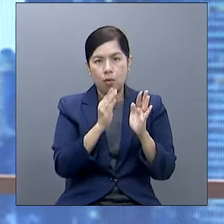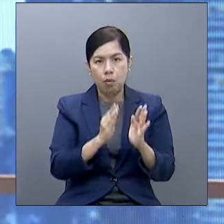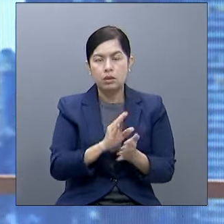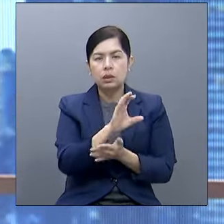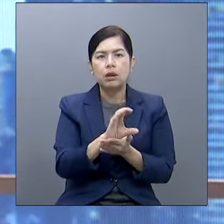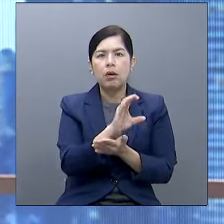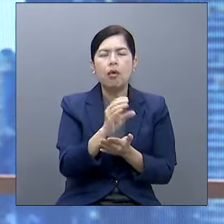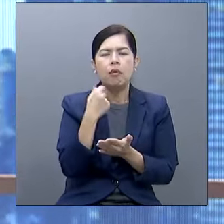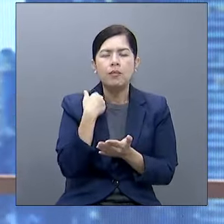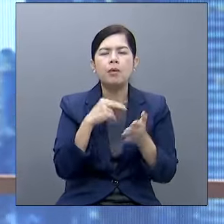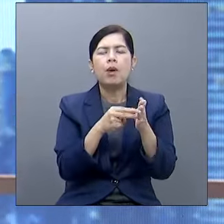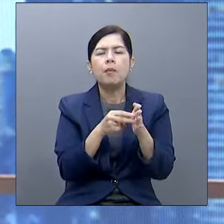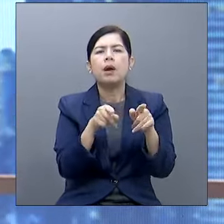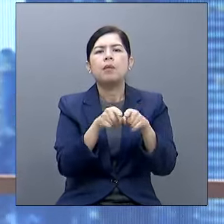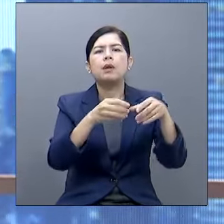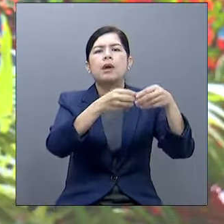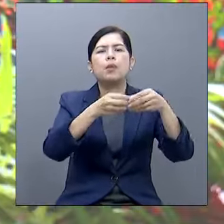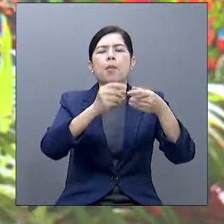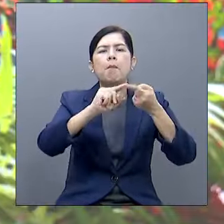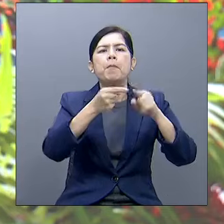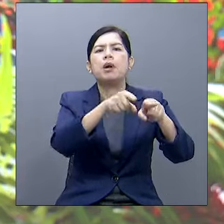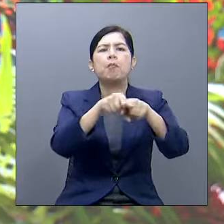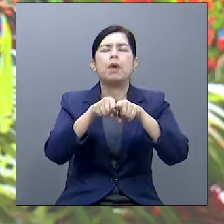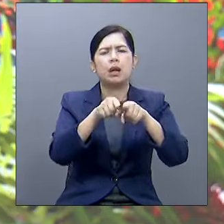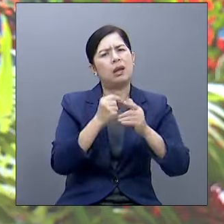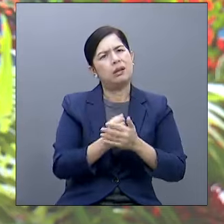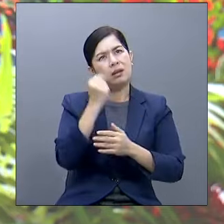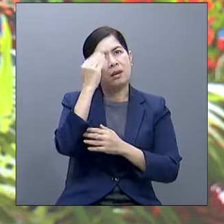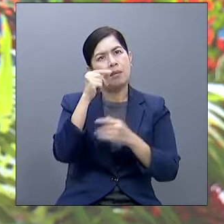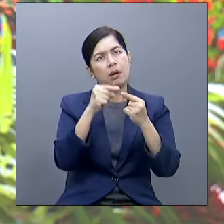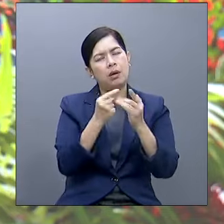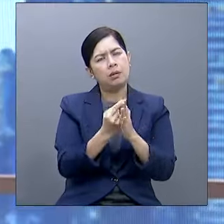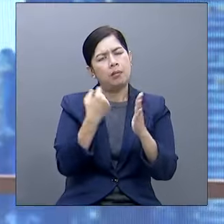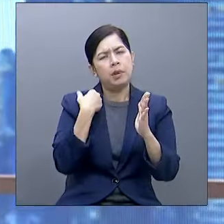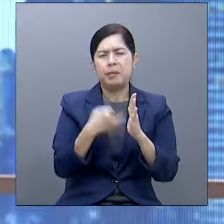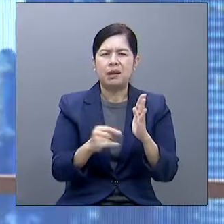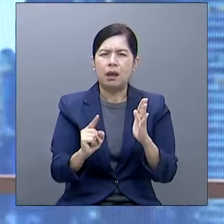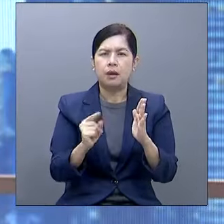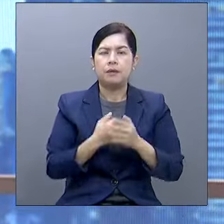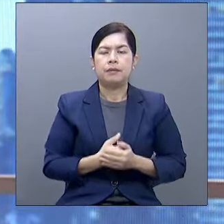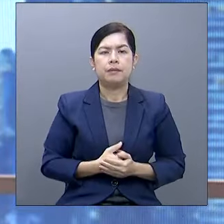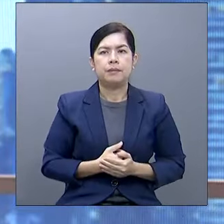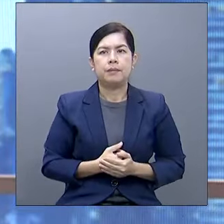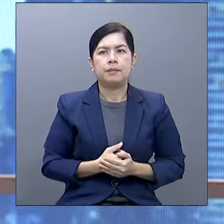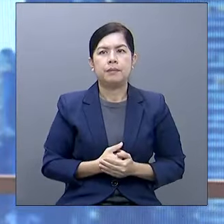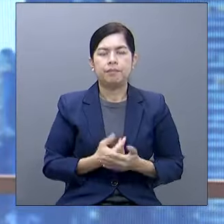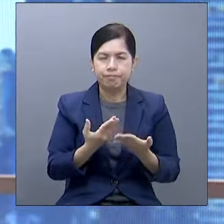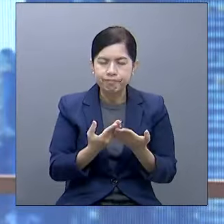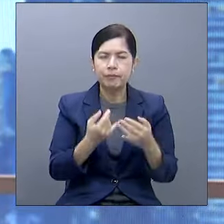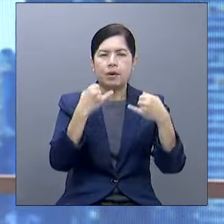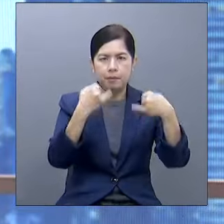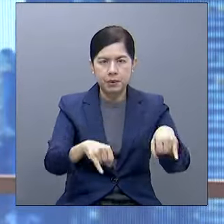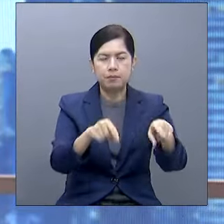รุ่นเดียวกันเพราะเป็นเพื่อนกัน อ้าวนั่นน่ะสิอย่างนี้จะเป็นผู้เยาว์ภาคผู้เยาว์ไหมอะคะ อย่างนี้ต้องบอกงี้ต้องคำตอบว่าผิดครับก็